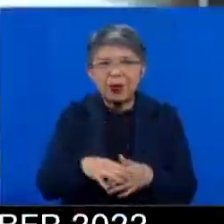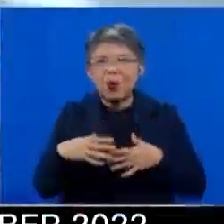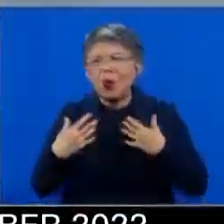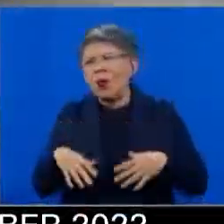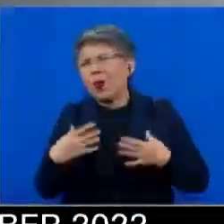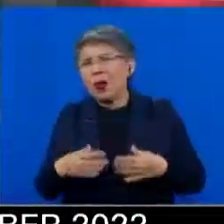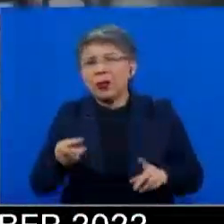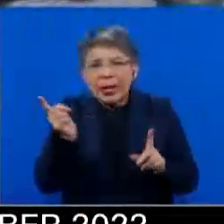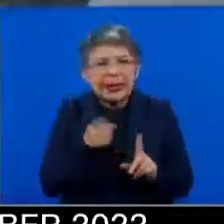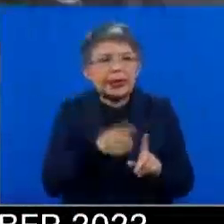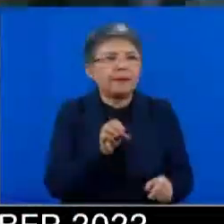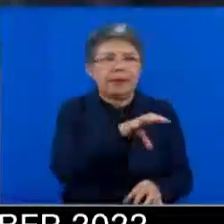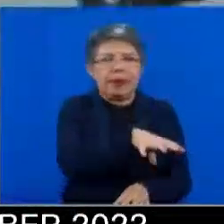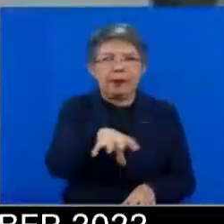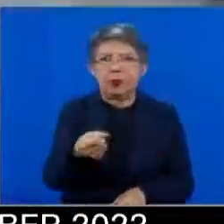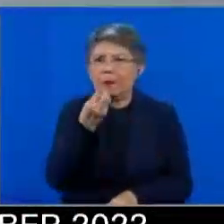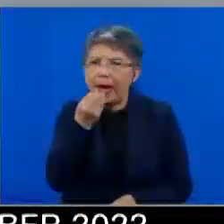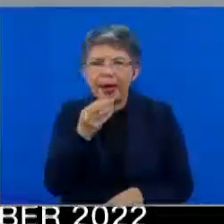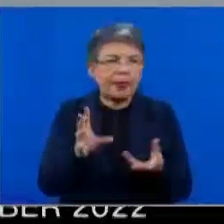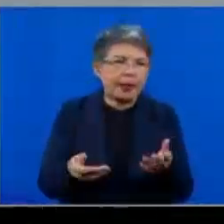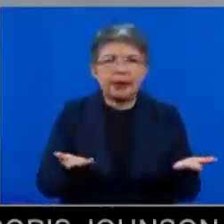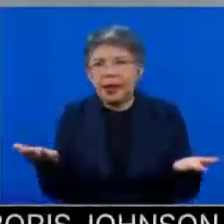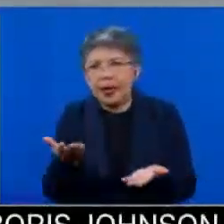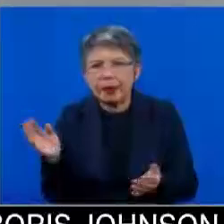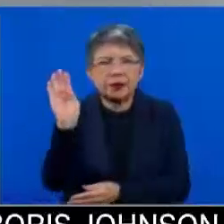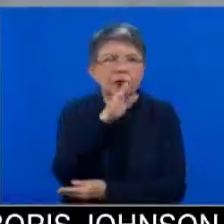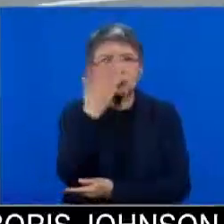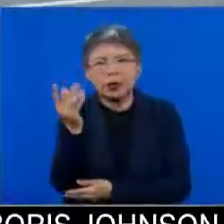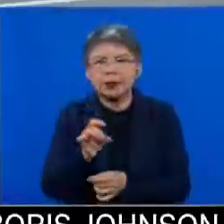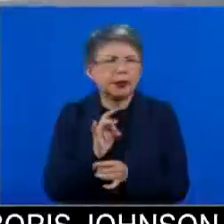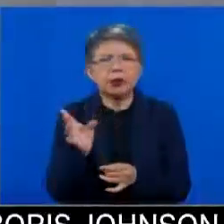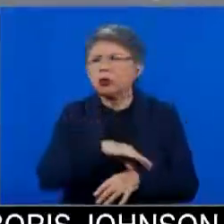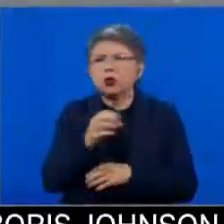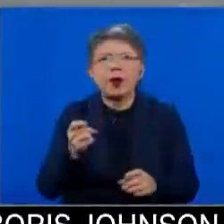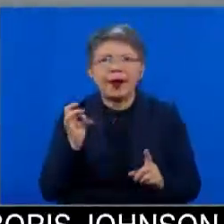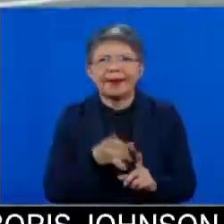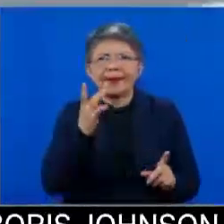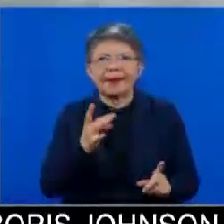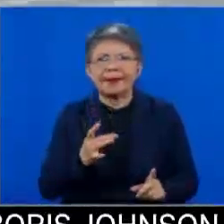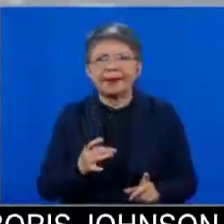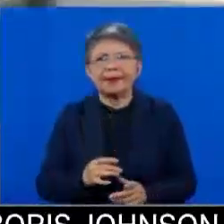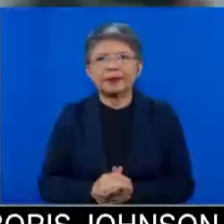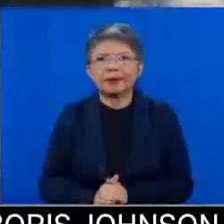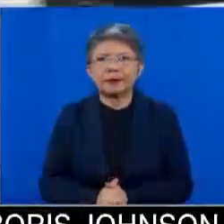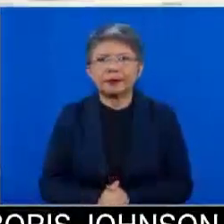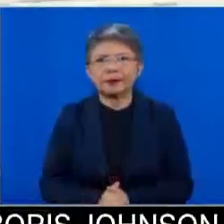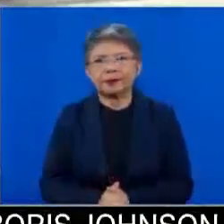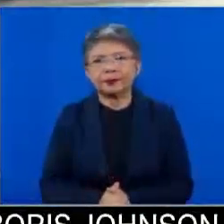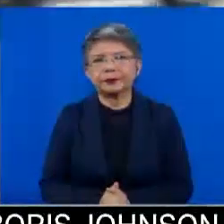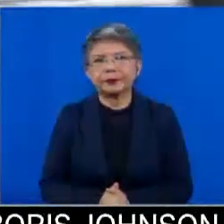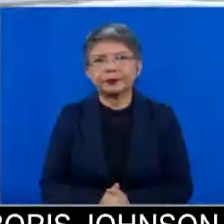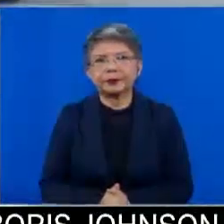ini akan berdampak ke berbagai sektor, termasuk layanan transportasi. Tim Liputan CNN Indonesia.